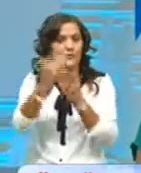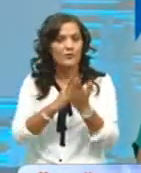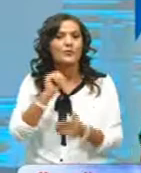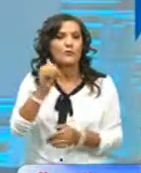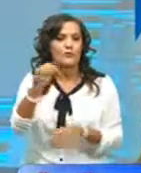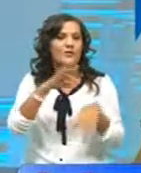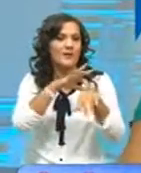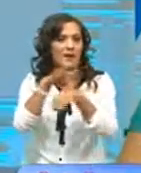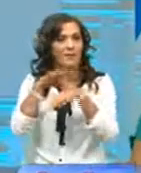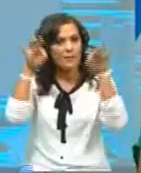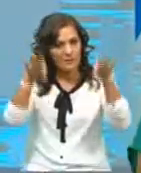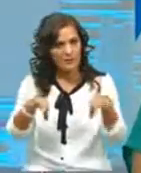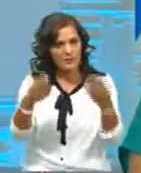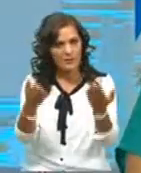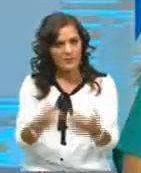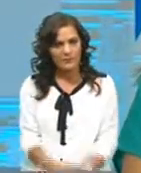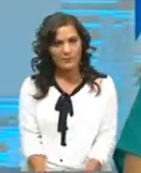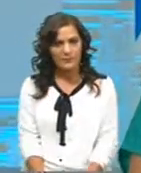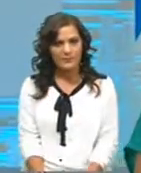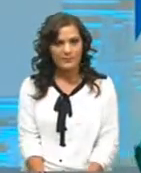programımız günlük rehber başlıyor